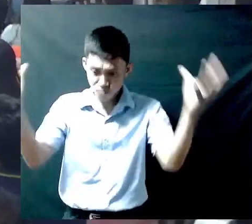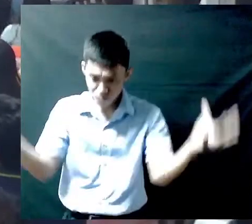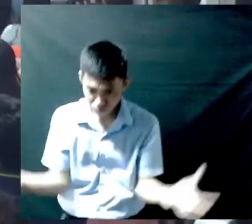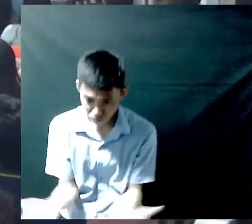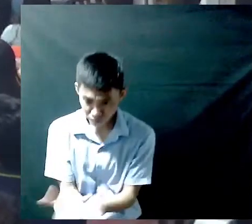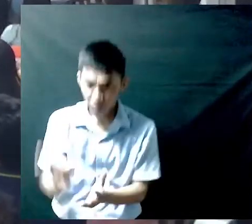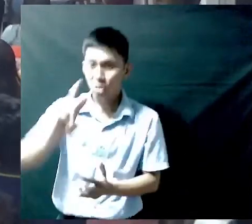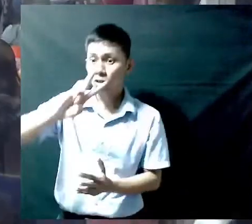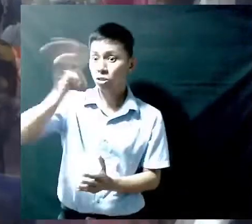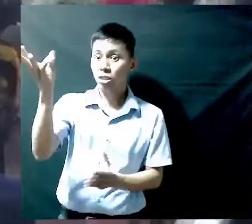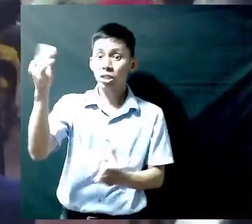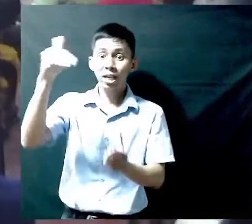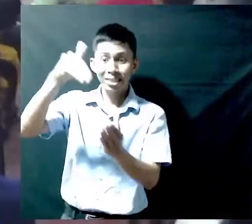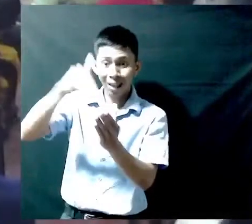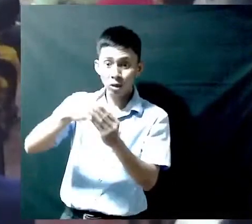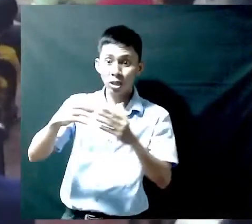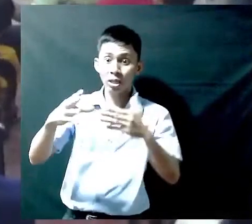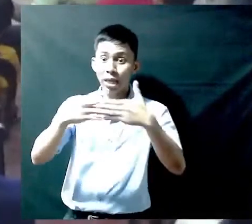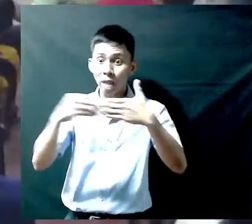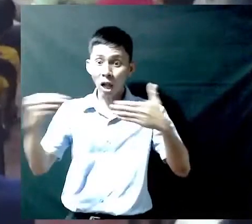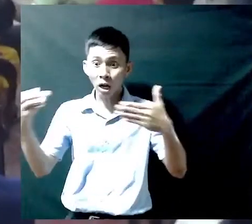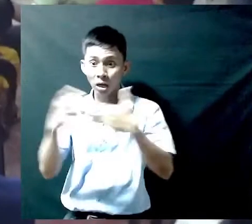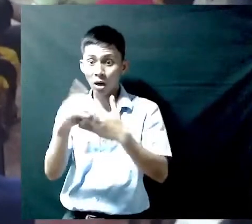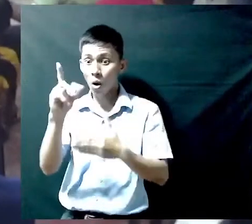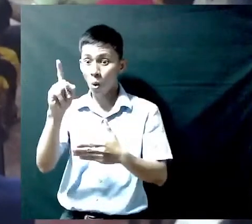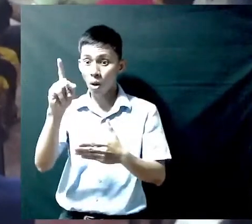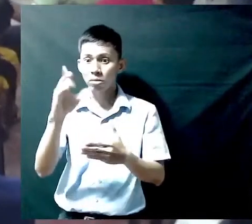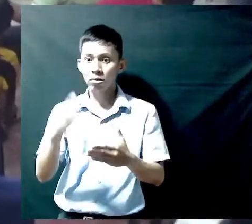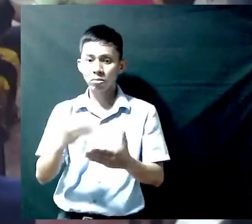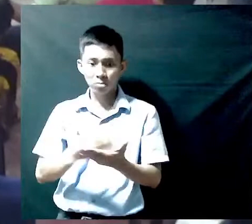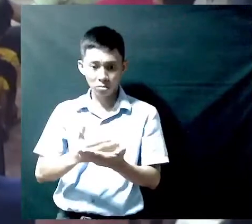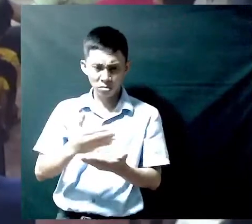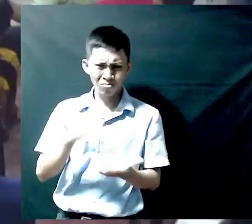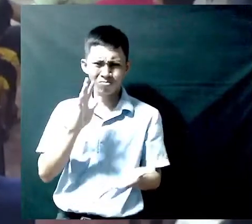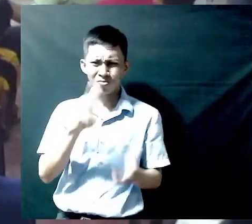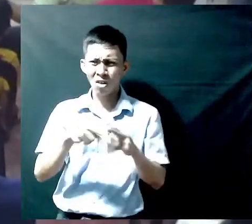ko yun, pinicturean ko eh, hindi ko lang nailagay dyan eh. Tinignan ko yung presyo,